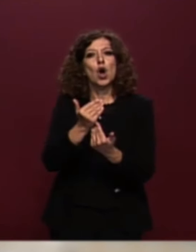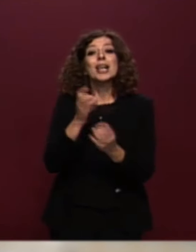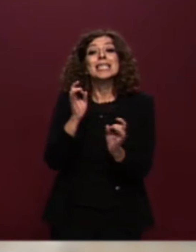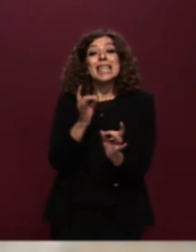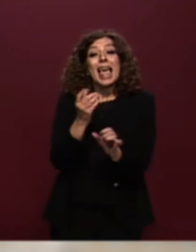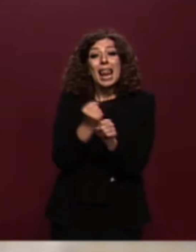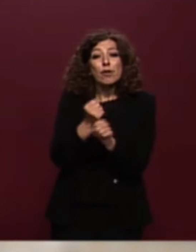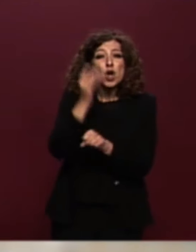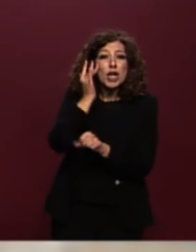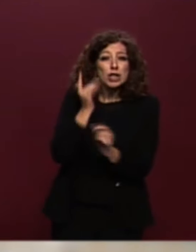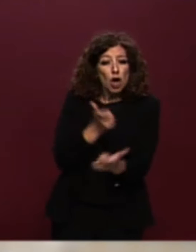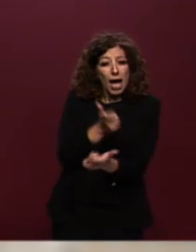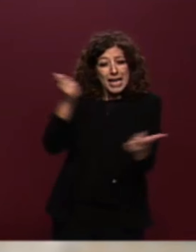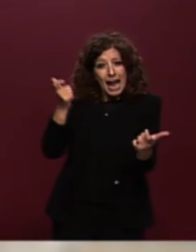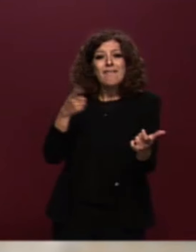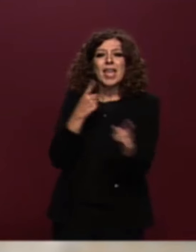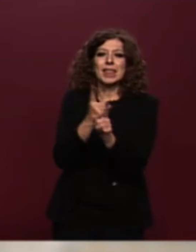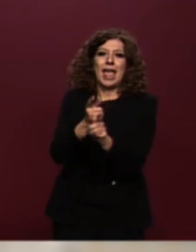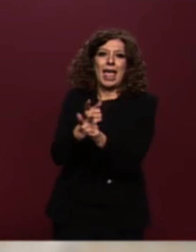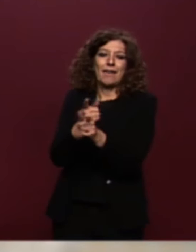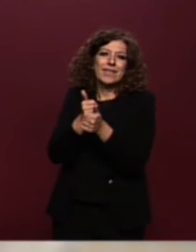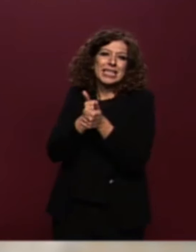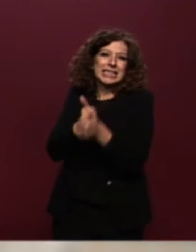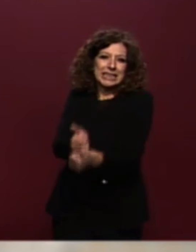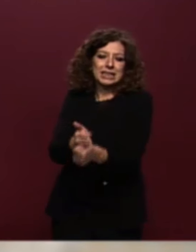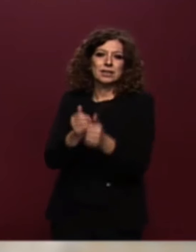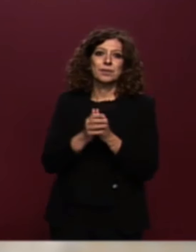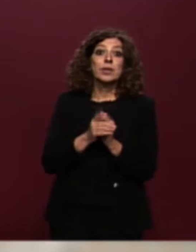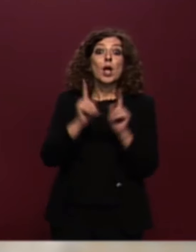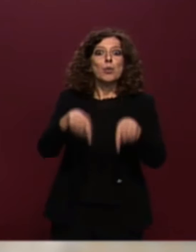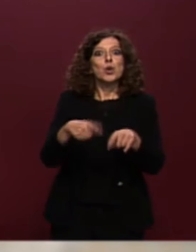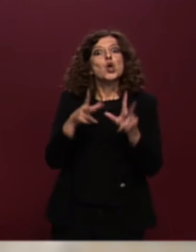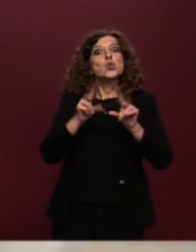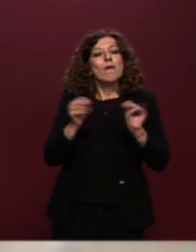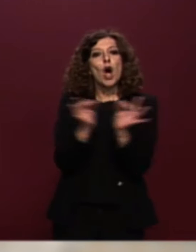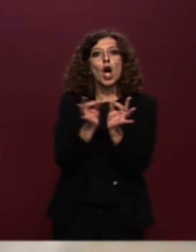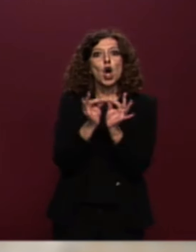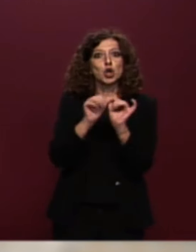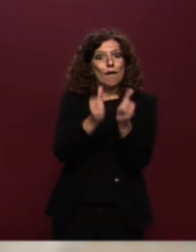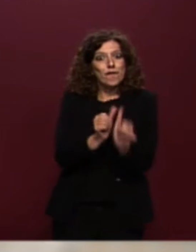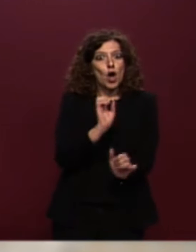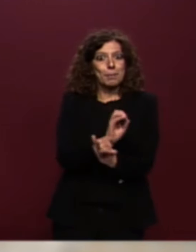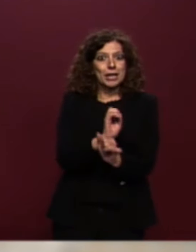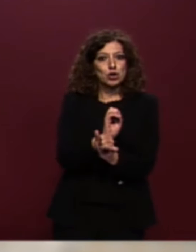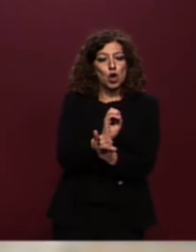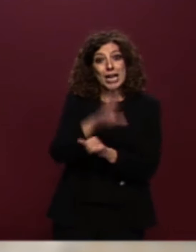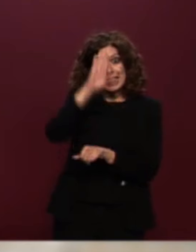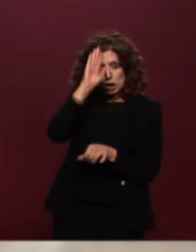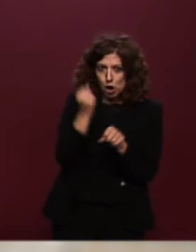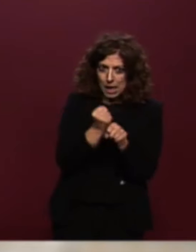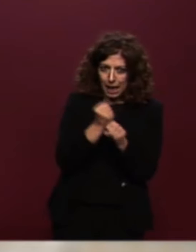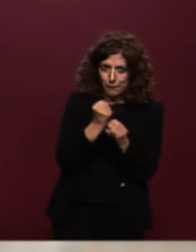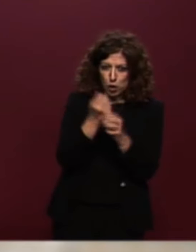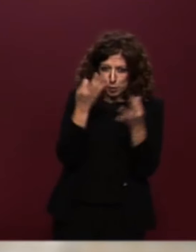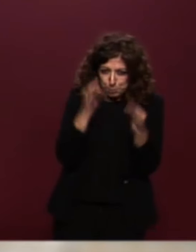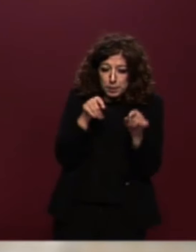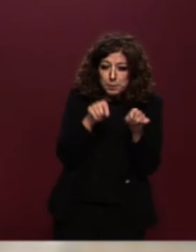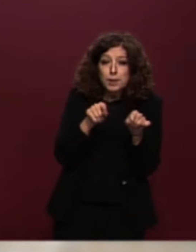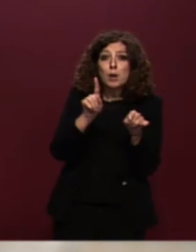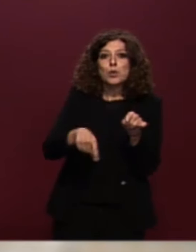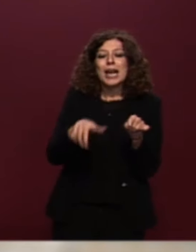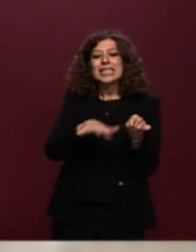elevati. E poi ancora la necessità del nuovo accordo sulla formazione, in particolare per i datori di lavoro e soprattutto per gli spazi confinati,